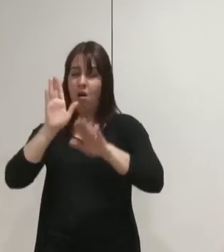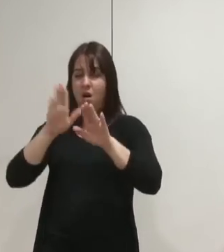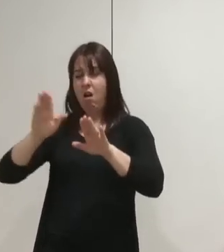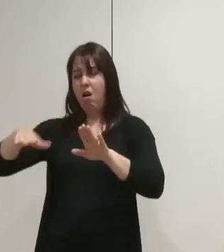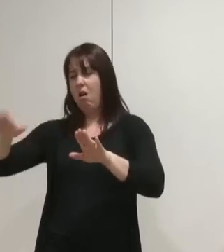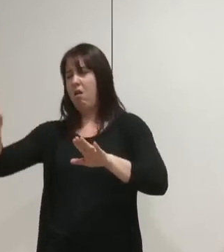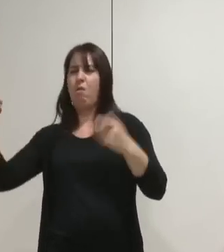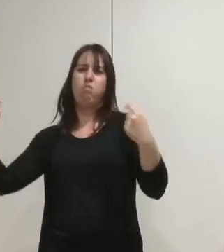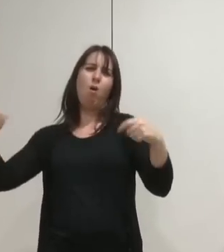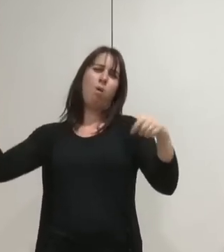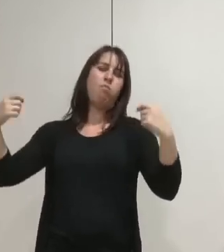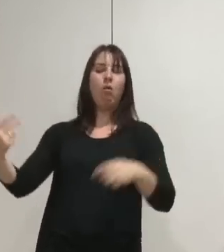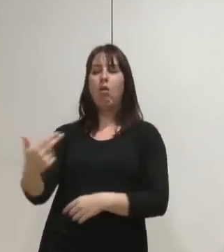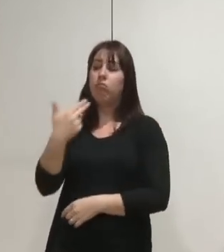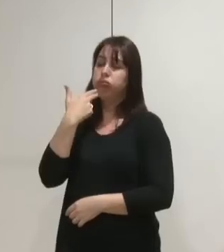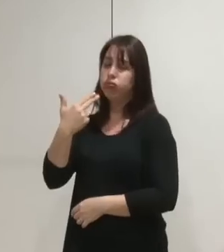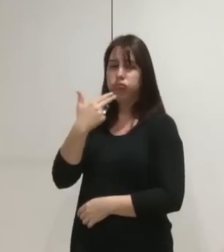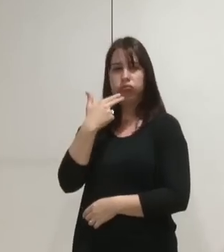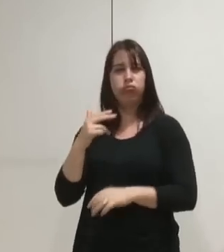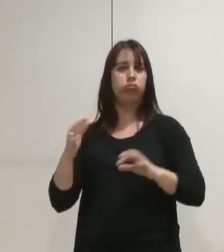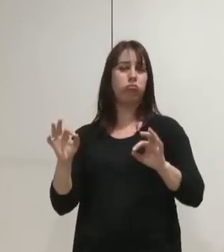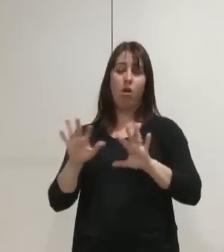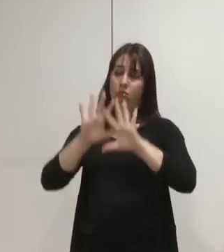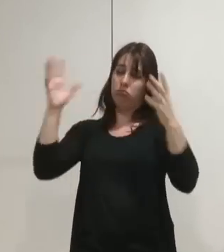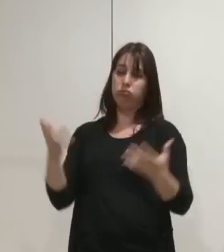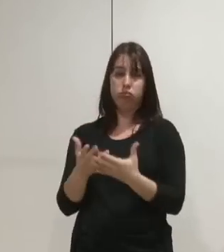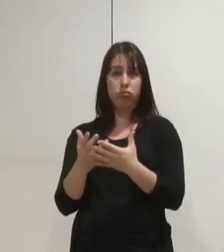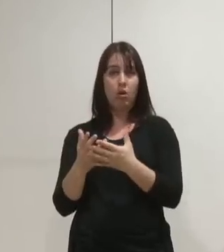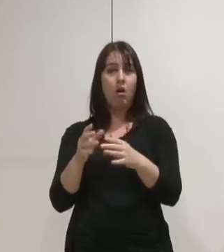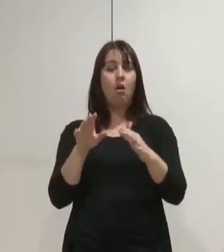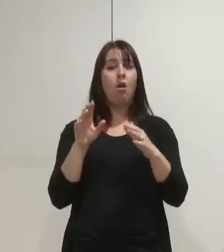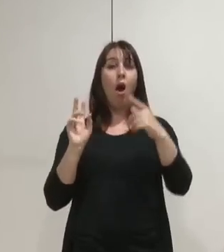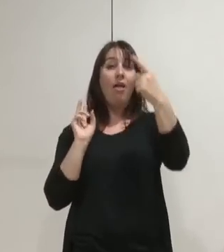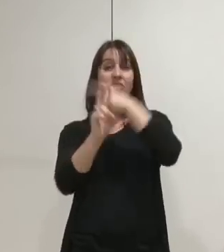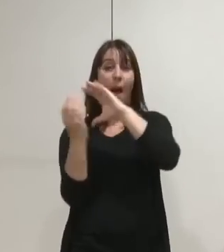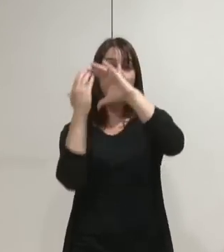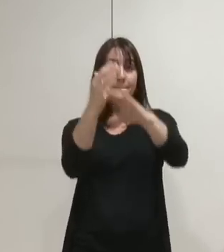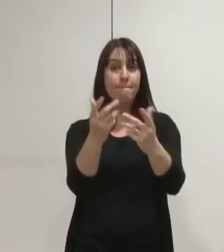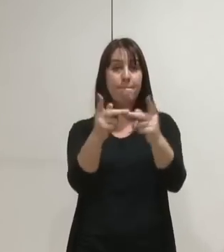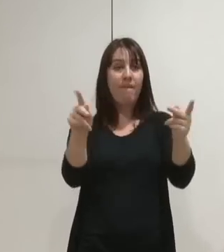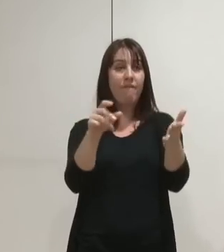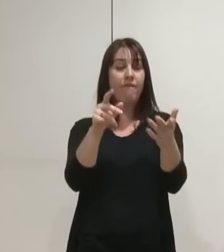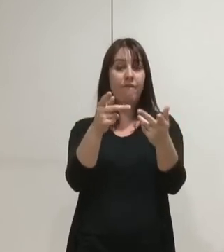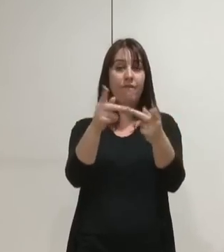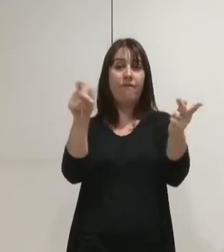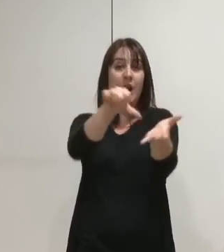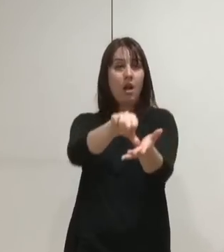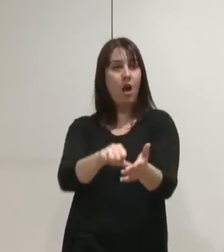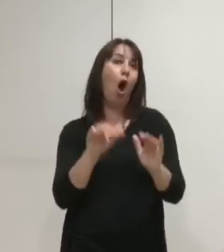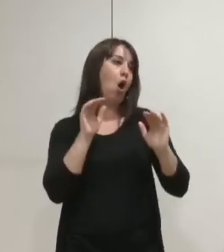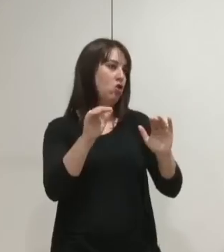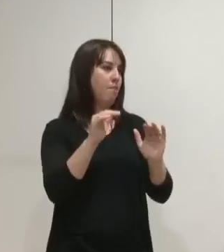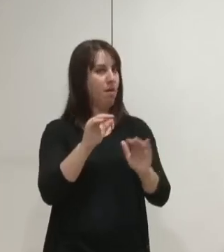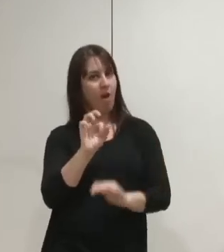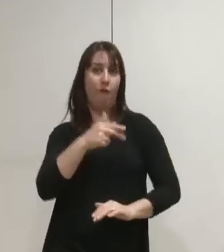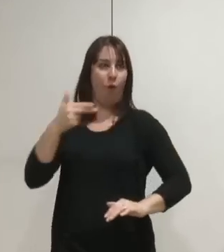et d'équipement de qualité et en plus relié au centre-ville par un tramoouy voyez même le Front national défend le Tramoy quand c'est